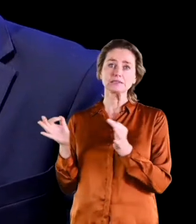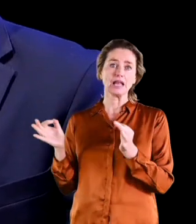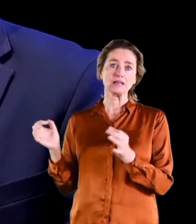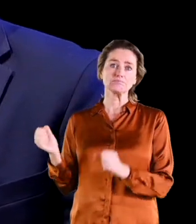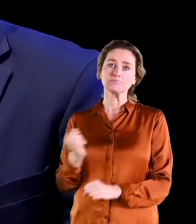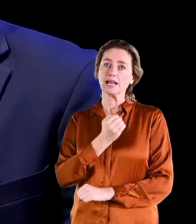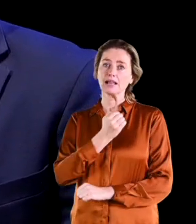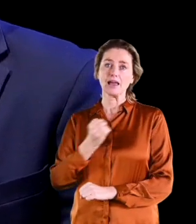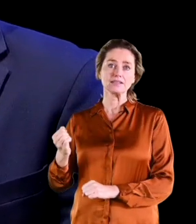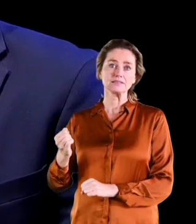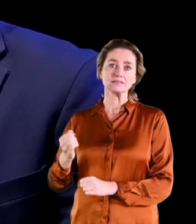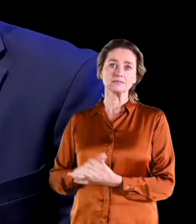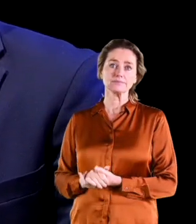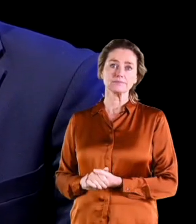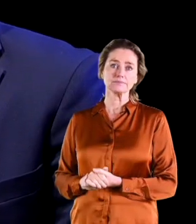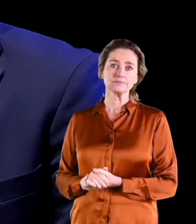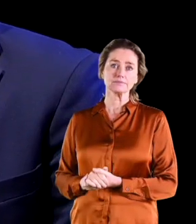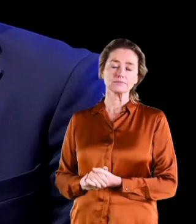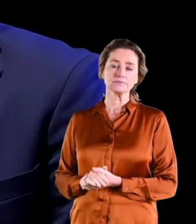helaas.